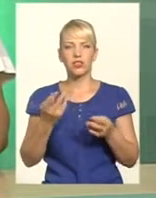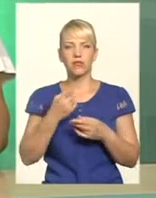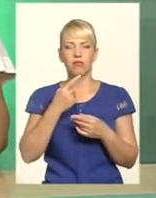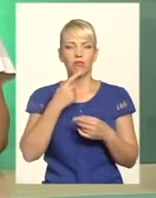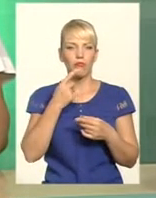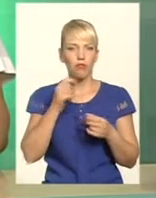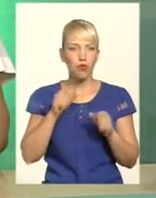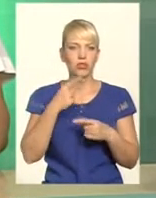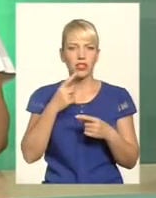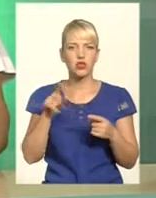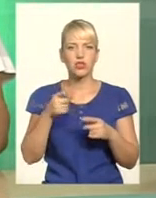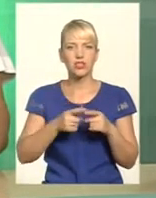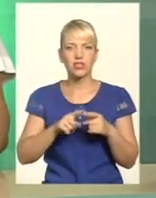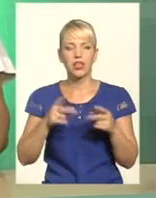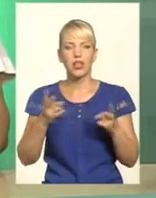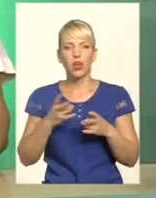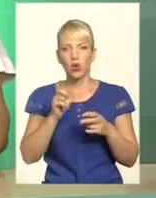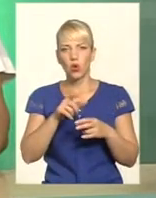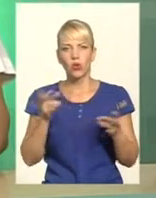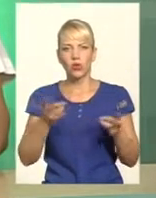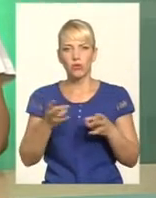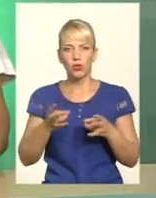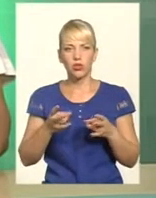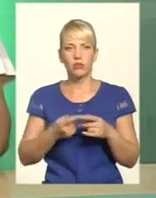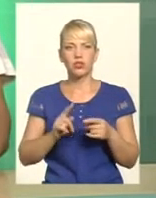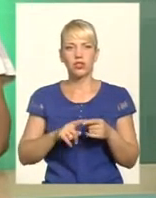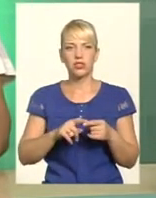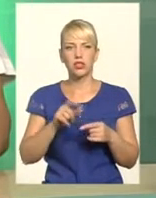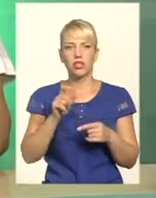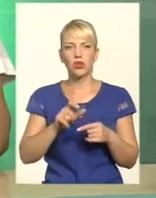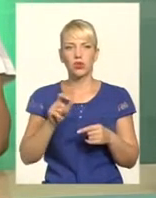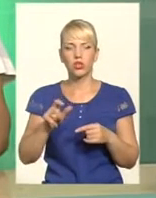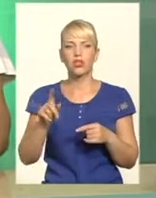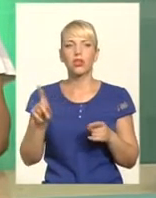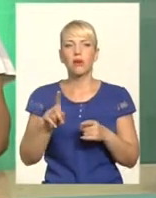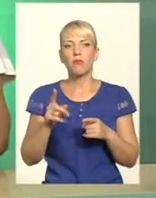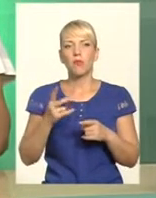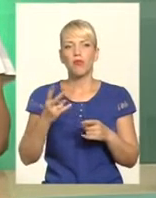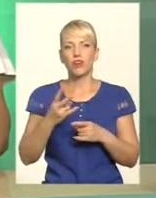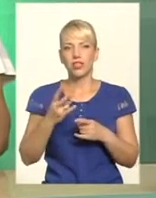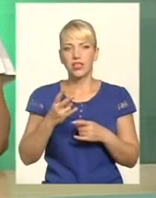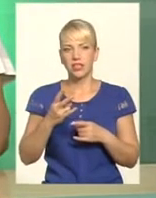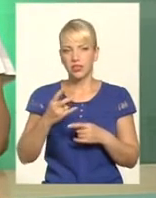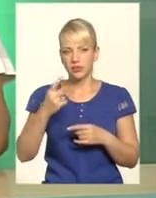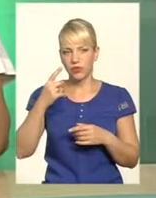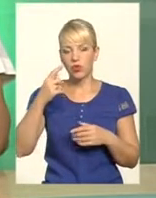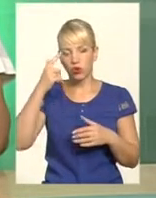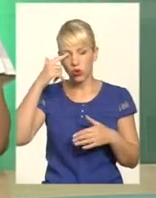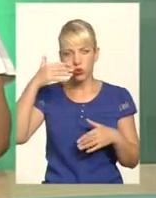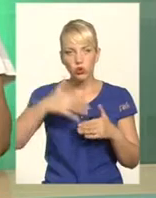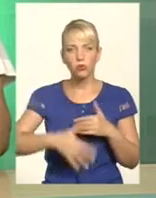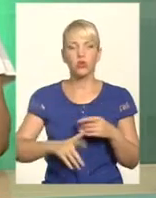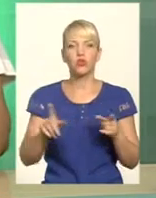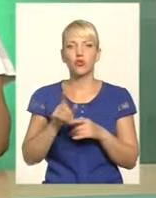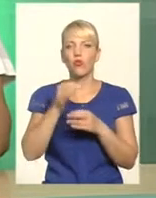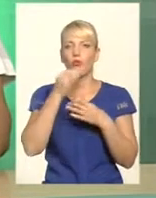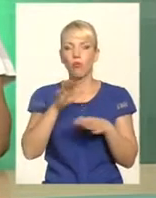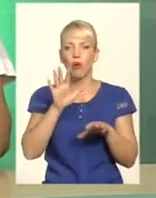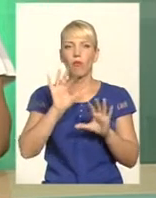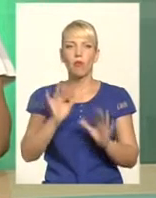потребують. Це люди, які стержень, в яких є стержень, які були готові до того, що вони розуміють, що в будь-який момент вони можуть віддати своє життя